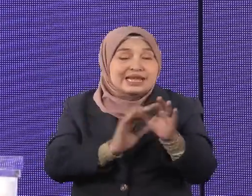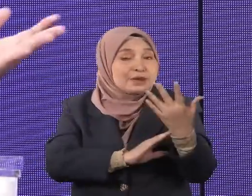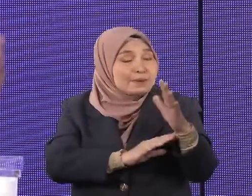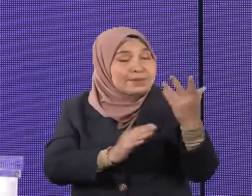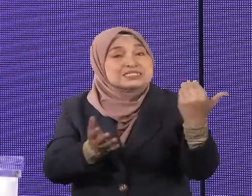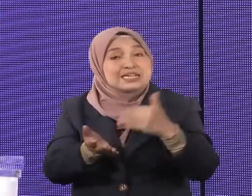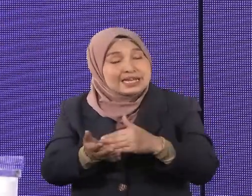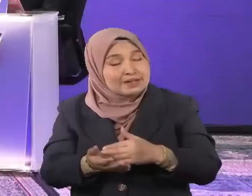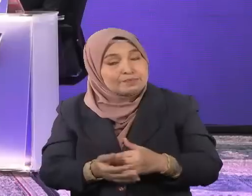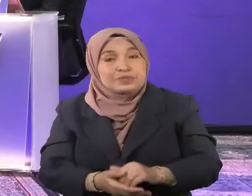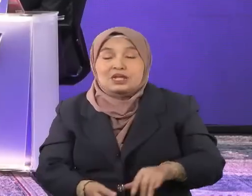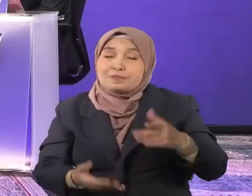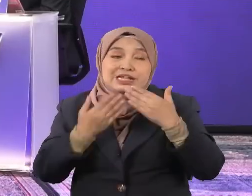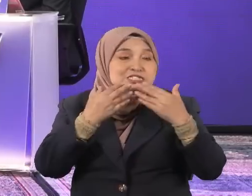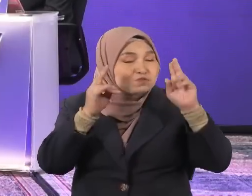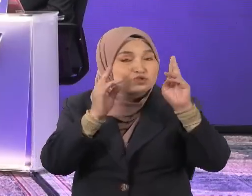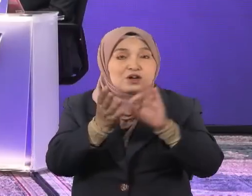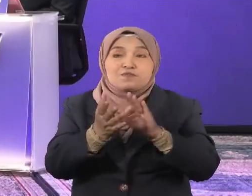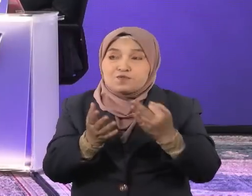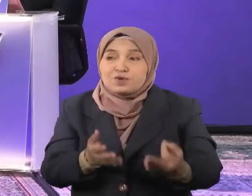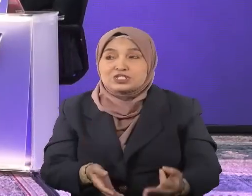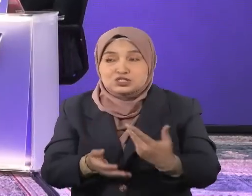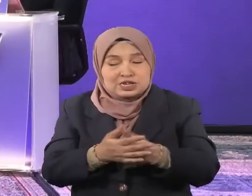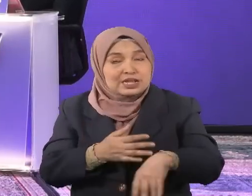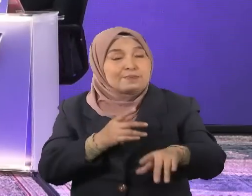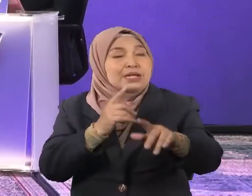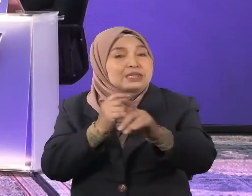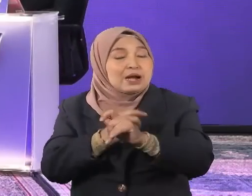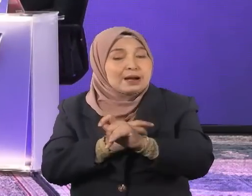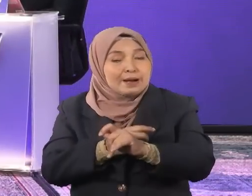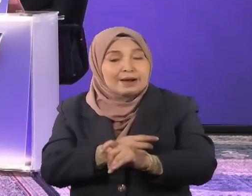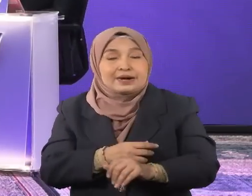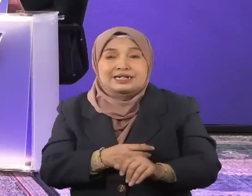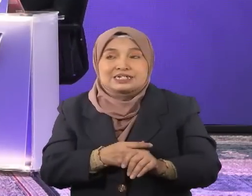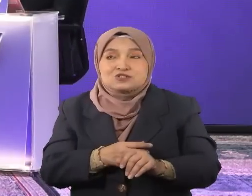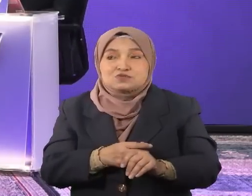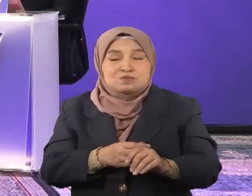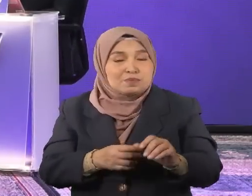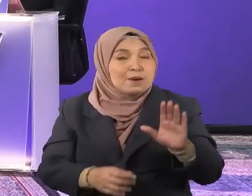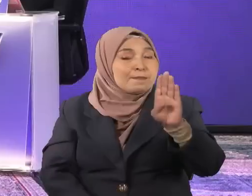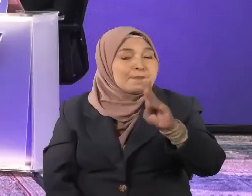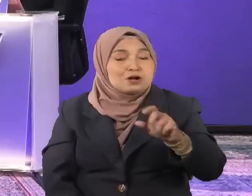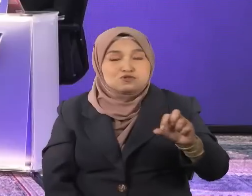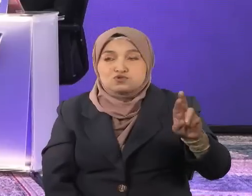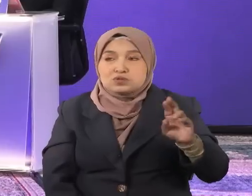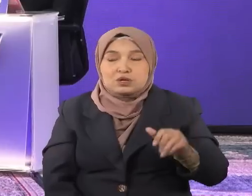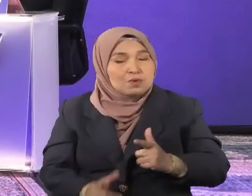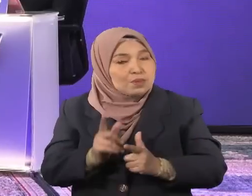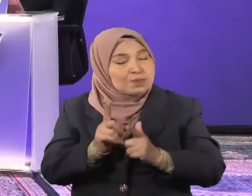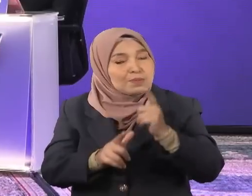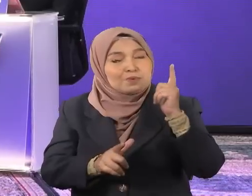sekali lagi. Silakan. Insya-Allah. Terima kasih kepada Safas. Sedap Safas sebut tadi basir tu. Wallahu basir. Lulus